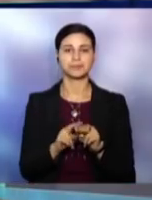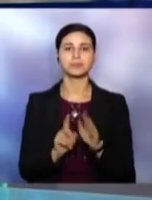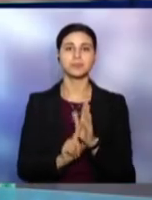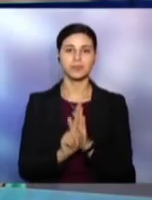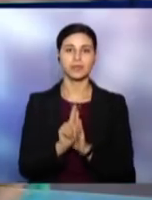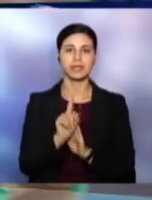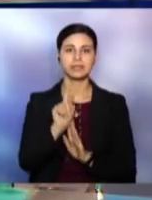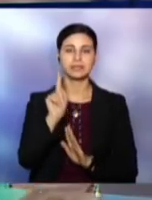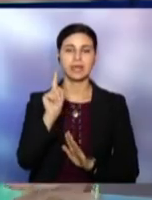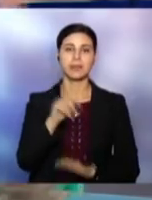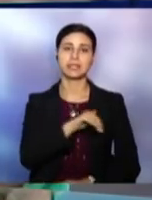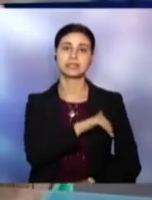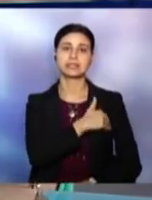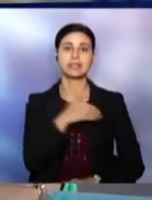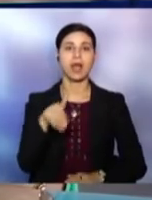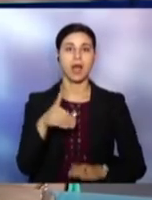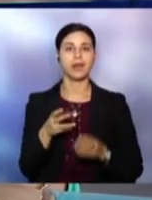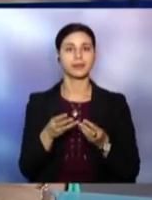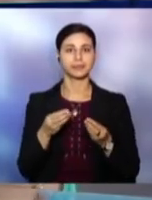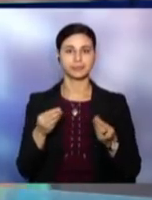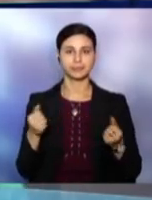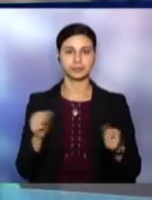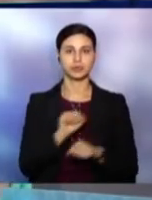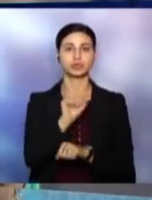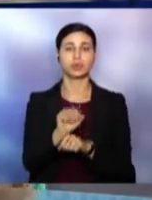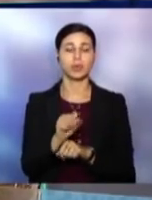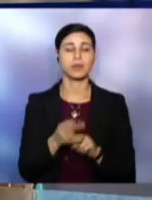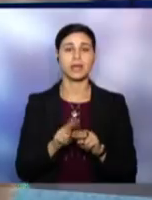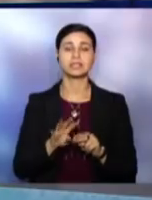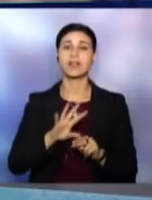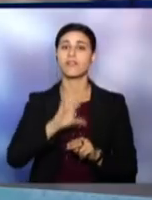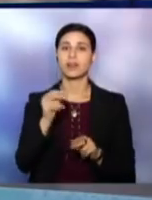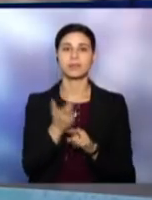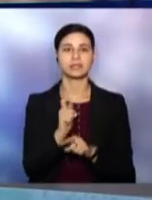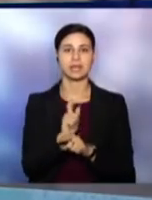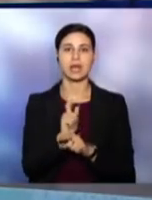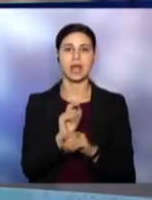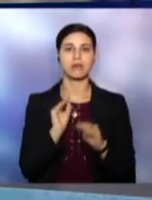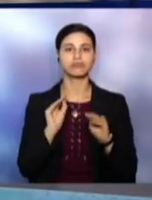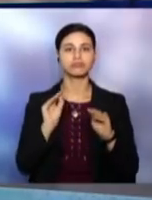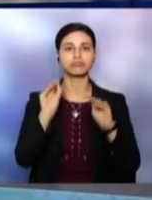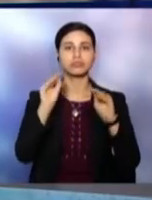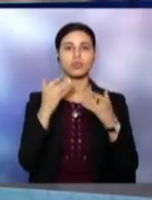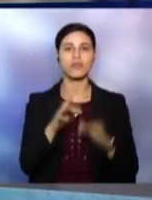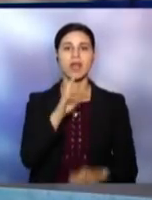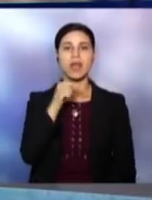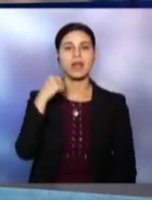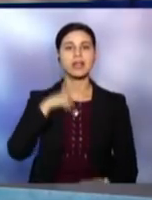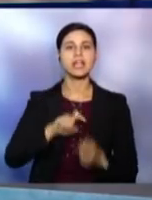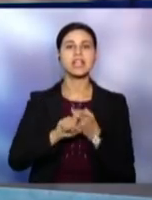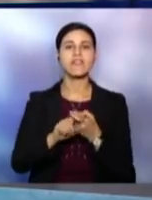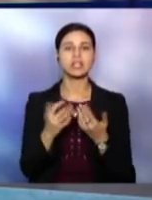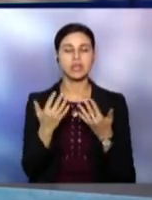იწყება, სიცხე აღარ არის, ჩერდება ანტიბიოტიკი, ანუ ეს ყველაფერი ძალიან ზრდის ბაქტერიების რეზისტენტობას, რომ არ